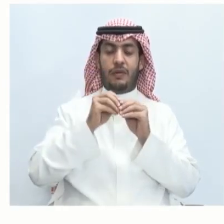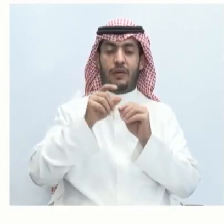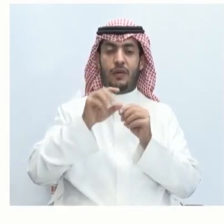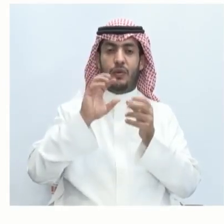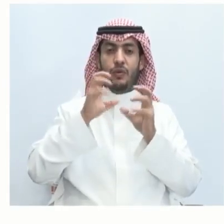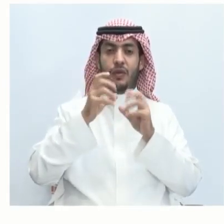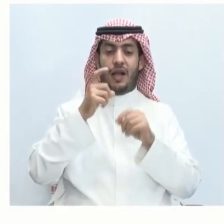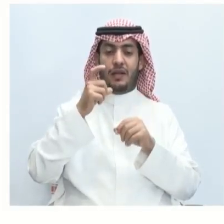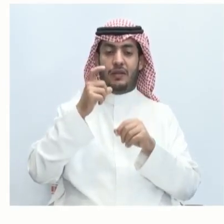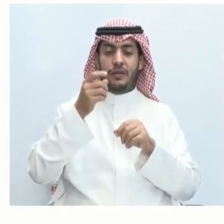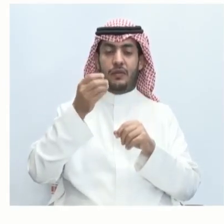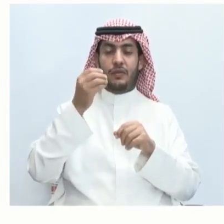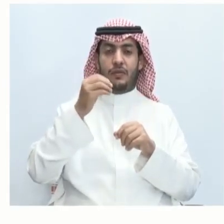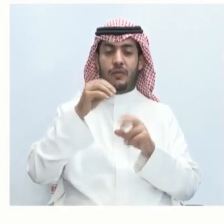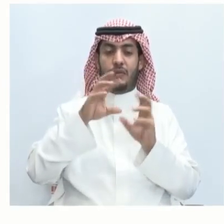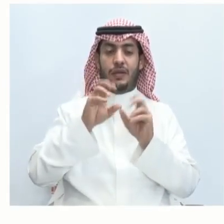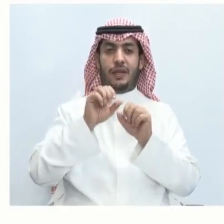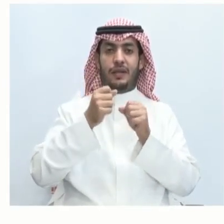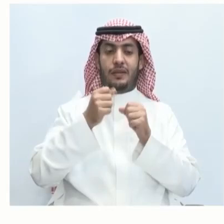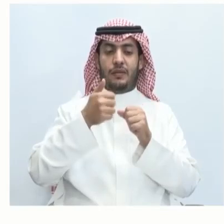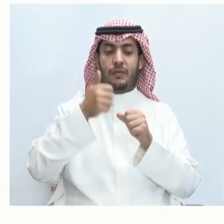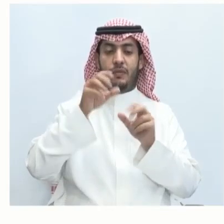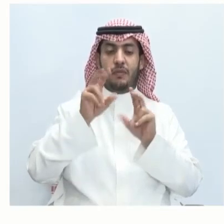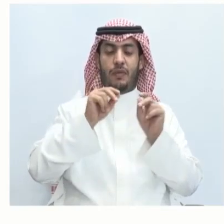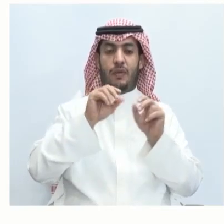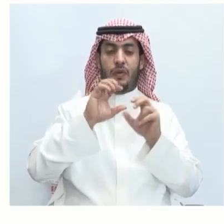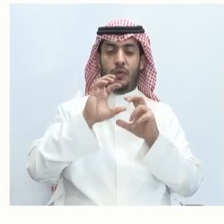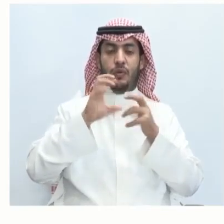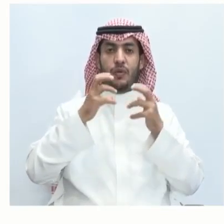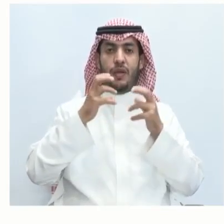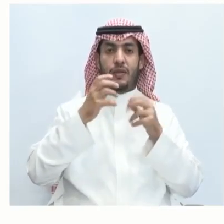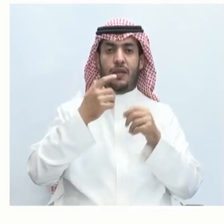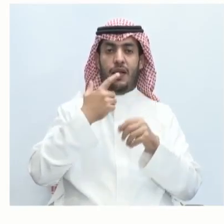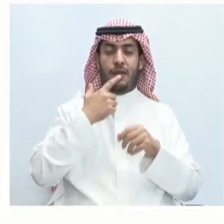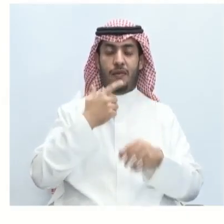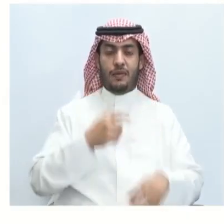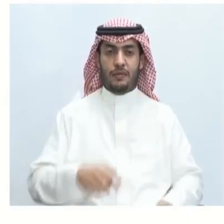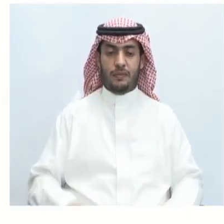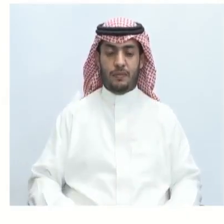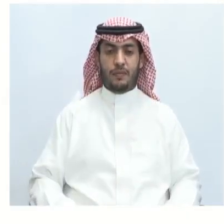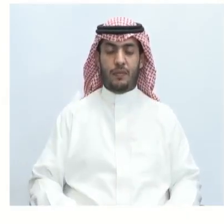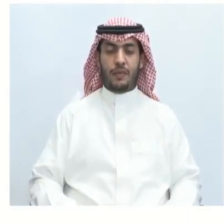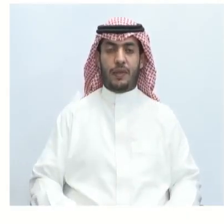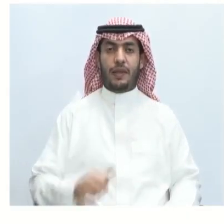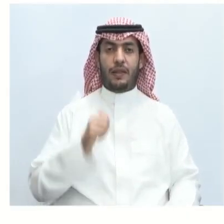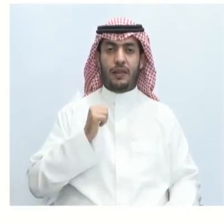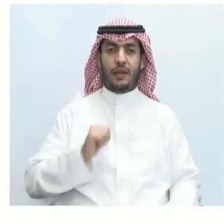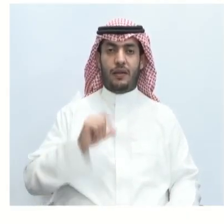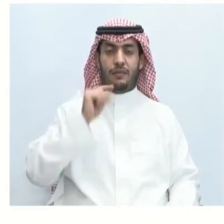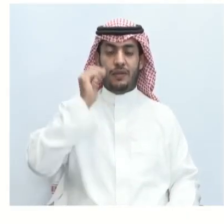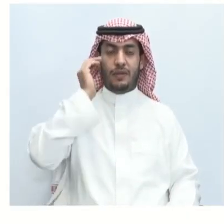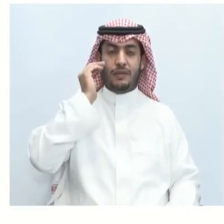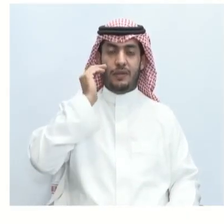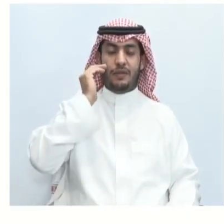يمثل الكرات الزرقاء على الكسر الذي يمثل الكرات الحمراء ابني بناتي حتى